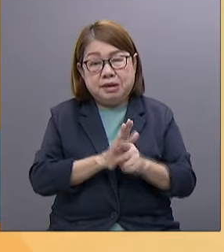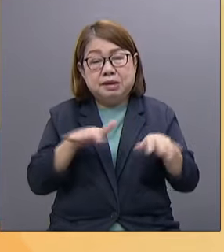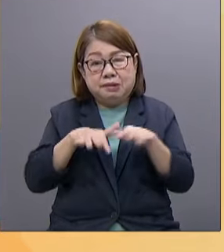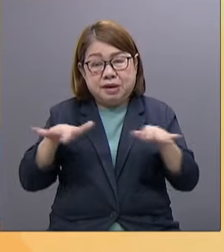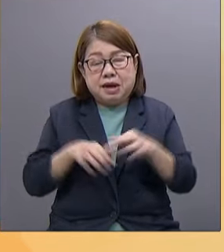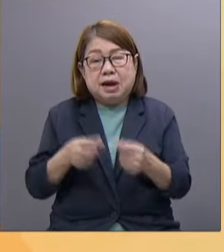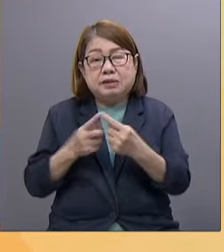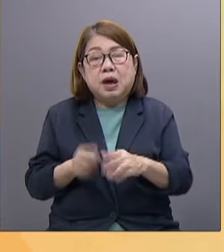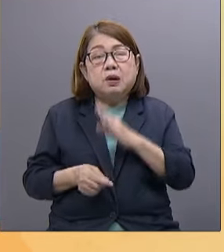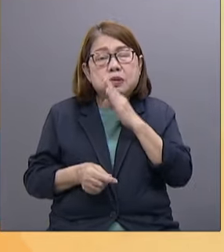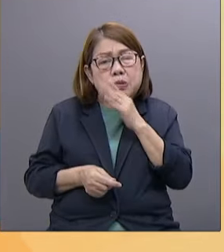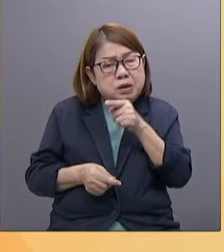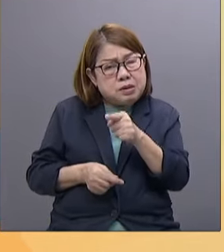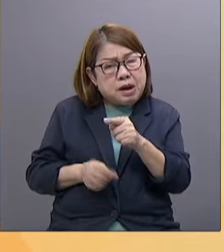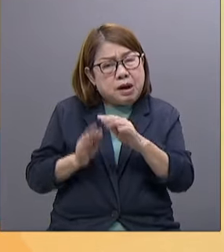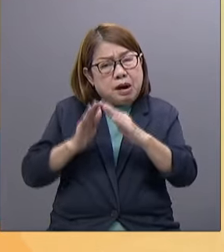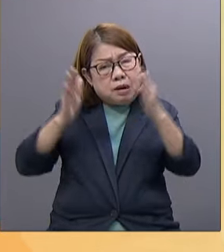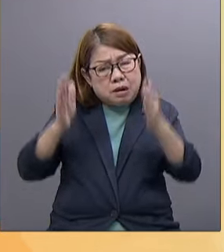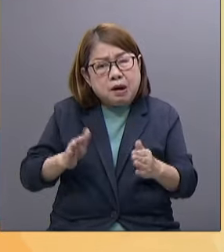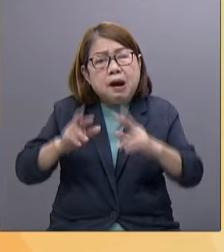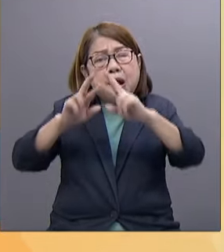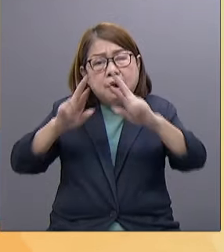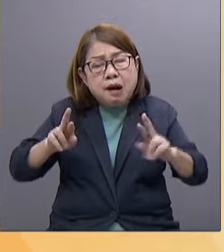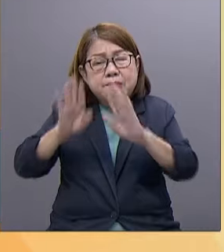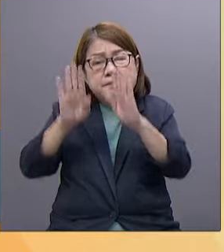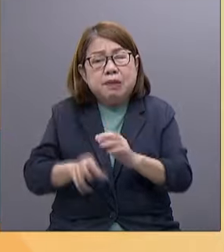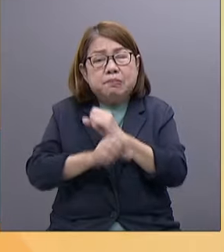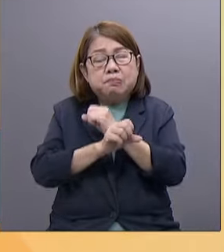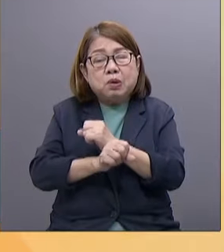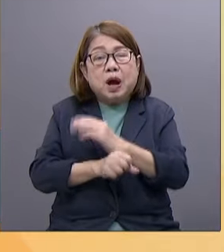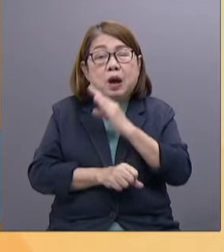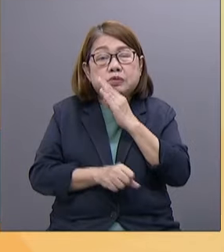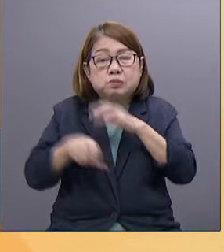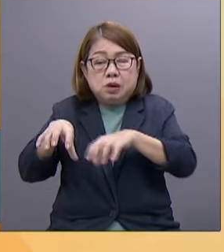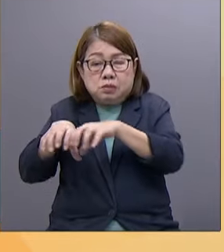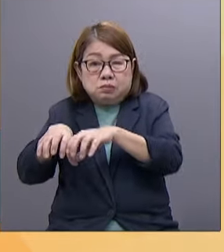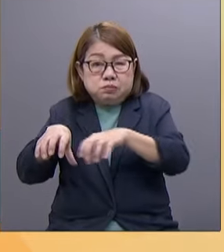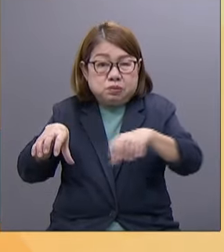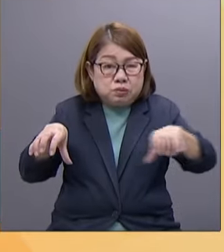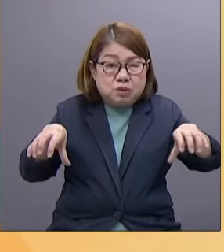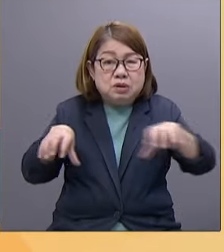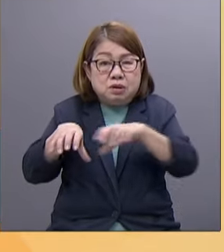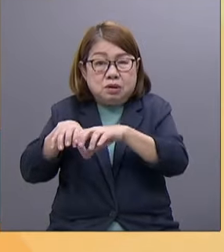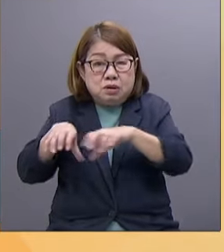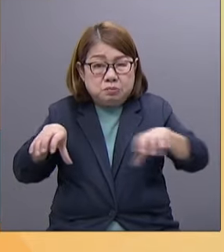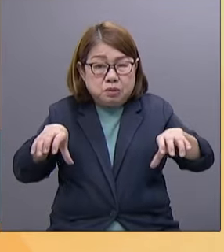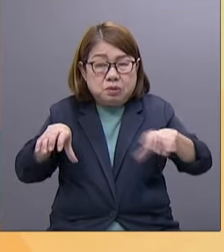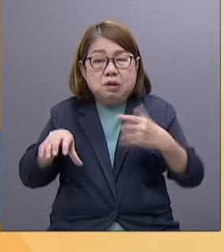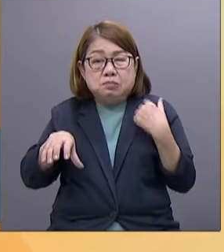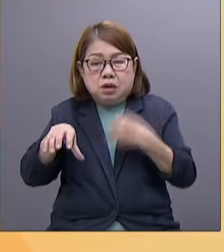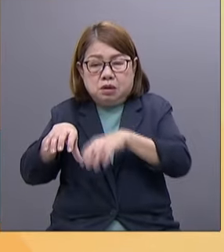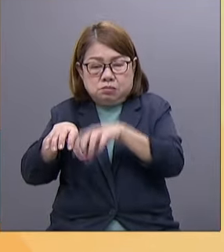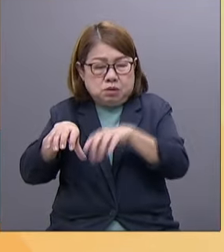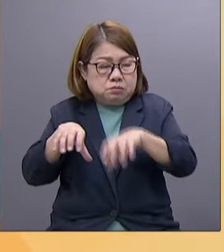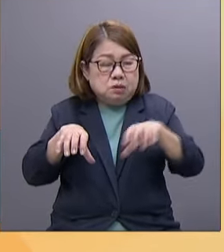แต่ถ้าเป็นการออกแบบที่จะช่วยป้องกันความเสี่ยงเห็นว่าถ้าเกิดเป็นครูหาที่มีติดกันจำนวนมากๆมันจะต้องมี